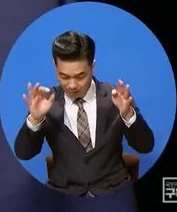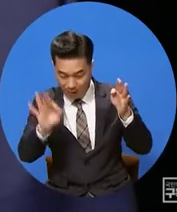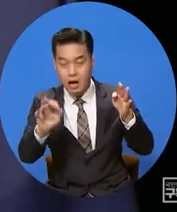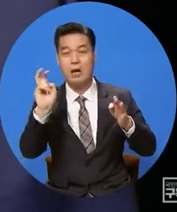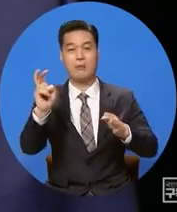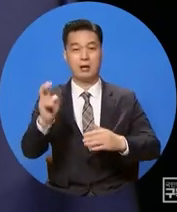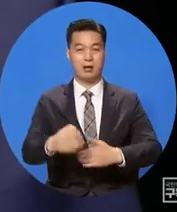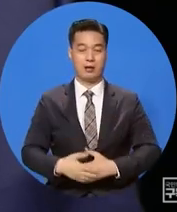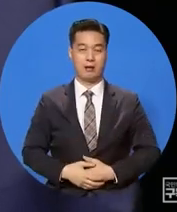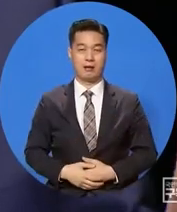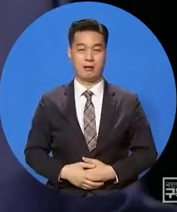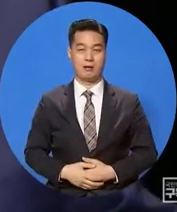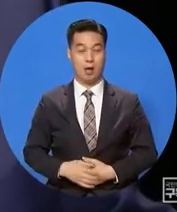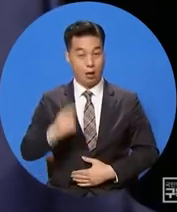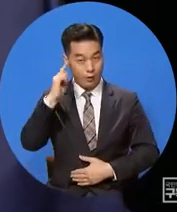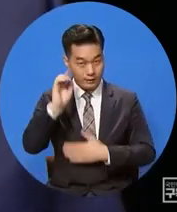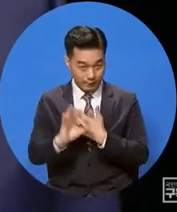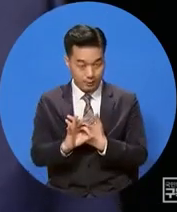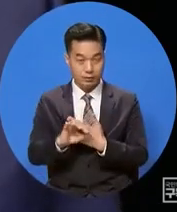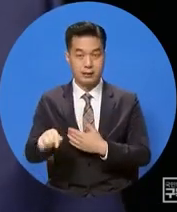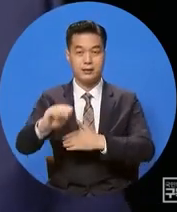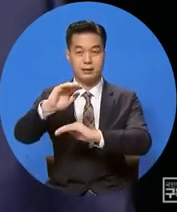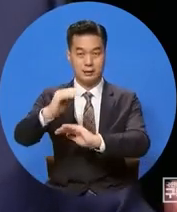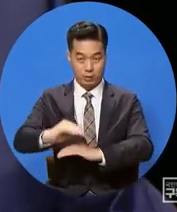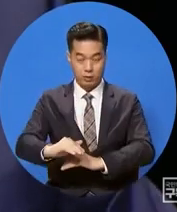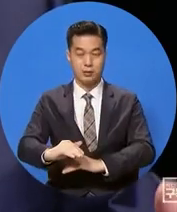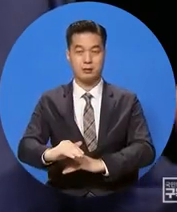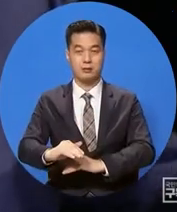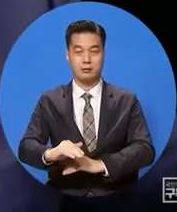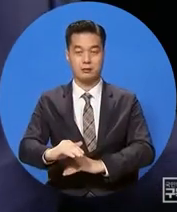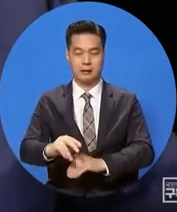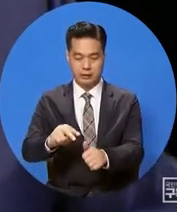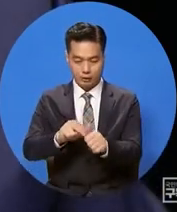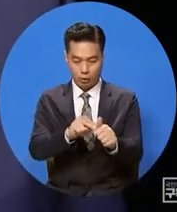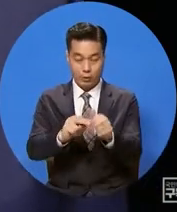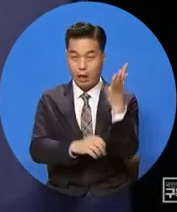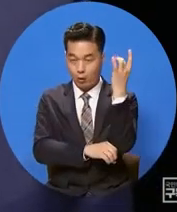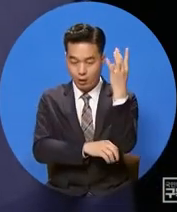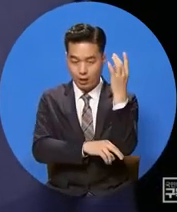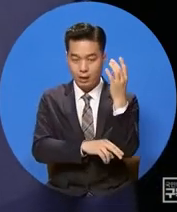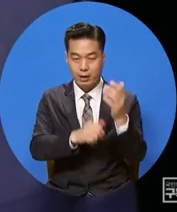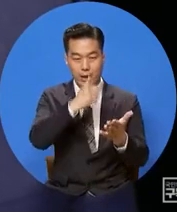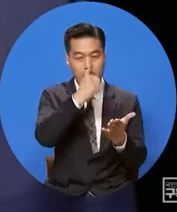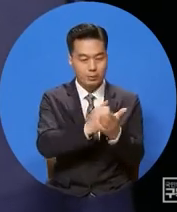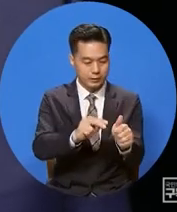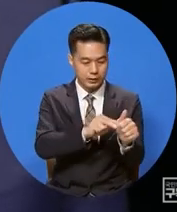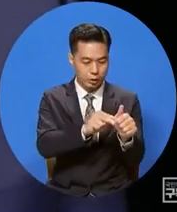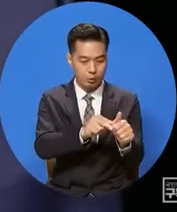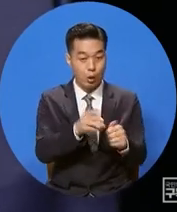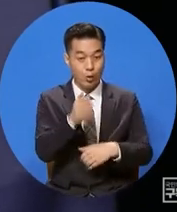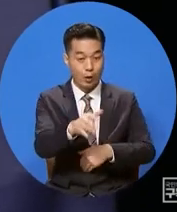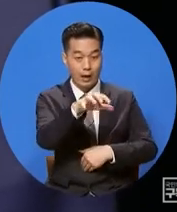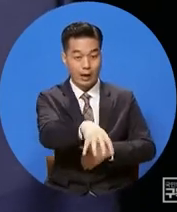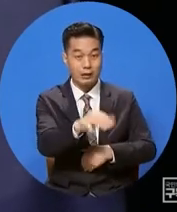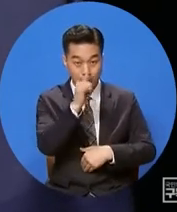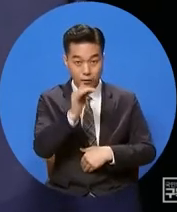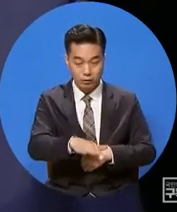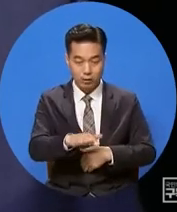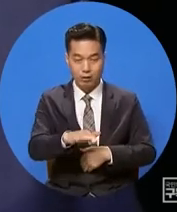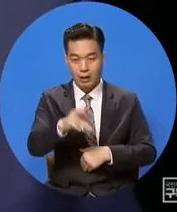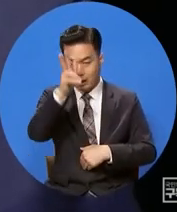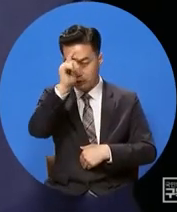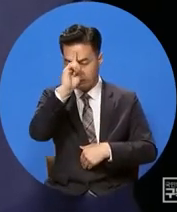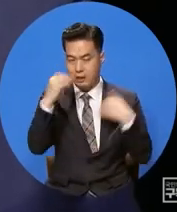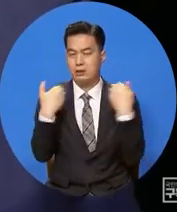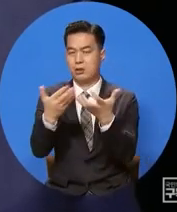예. 왜냐하면 이게 그 이 정보가 원래 범죄 정보과에 있어야 되는데 경찰청의